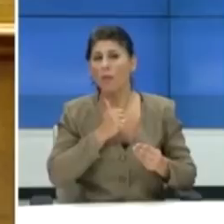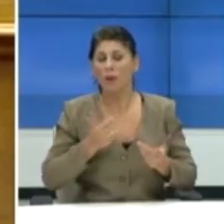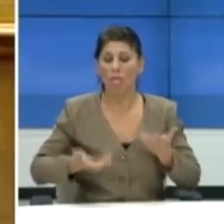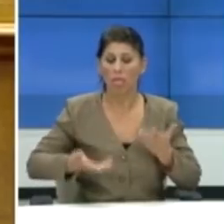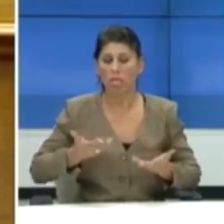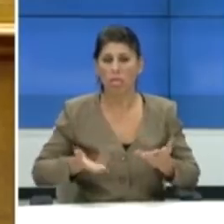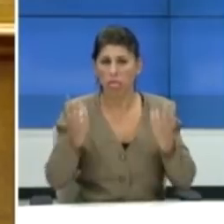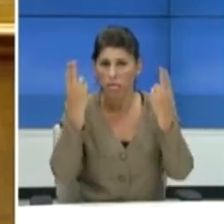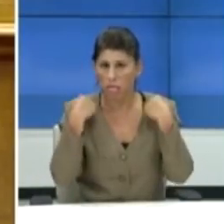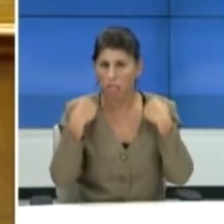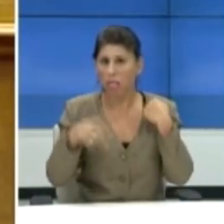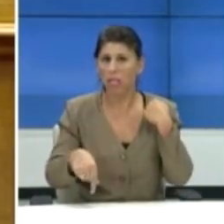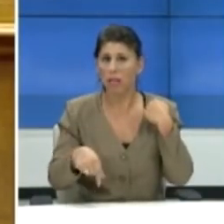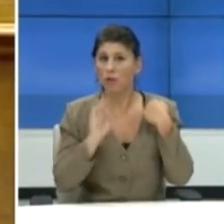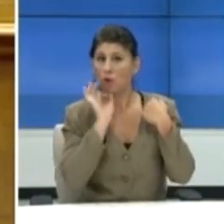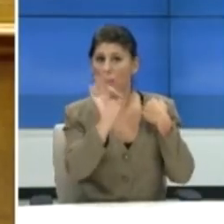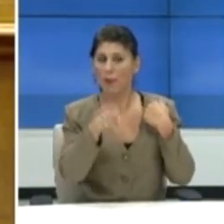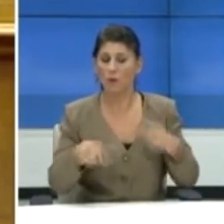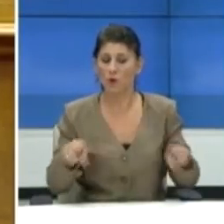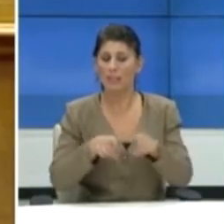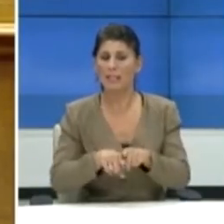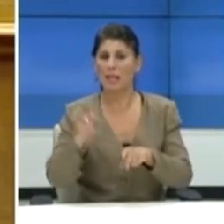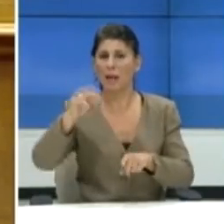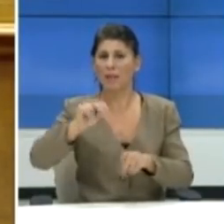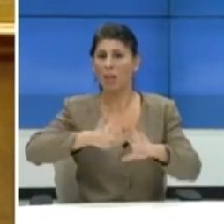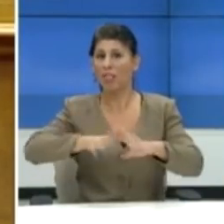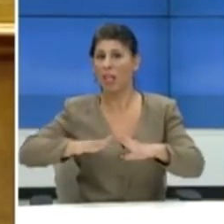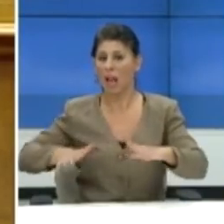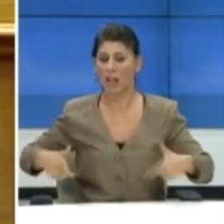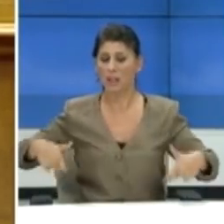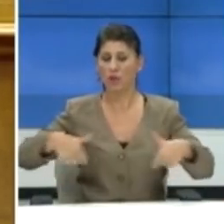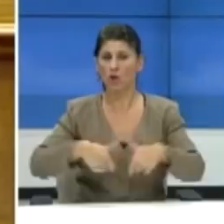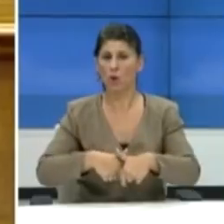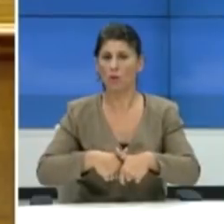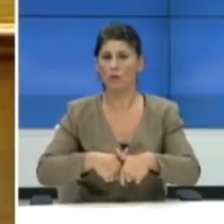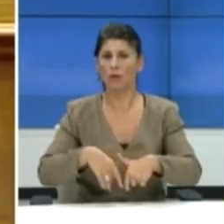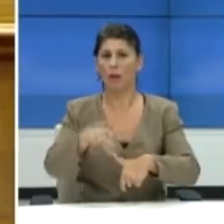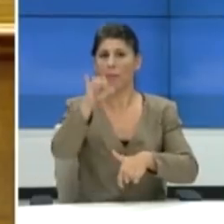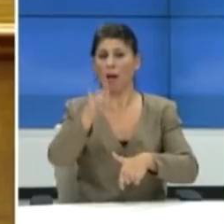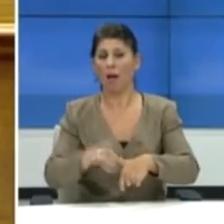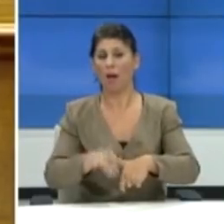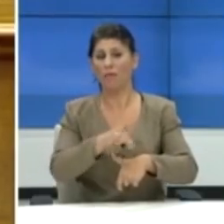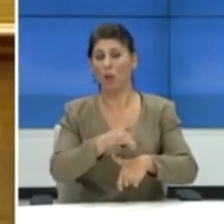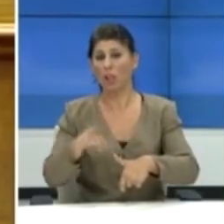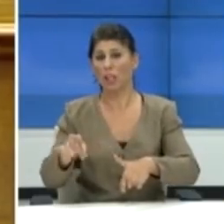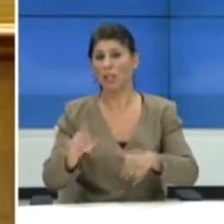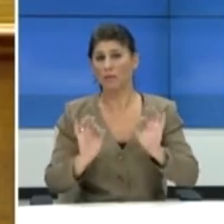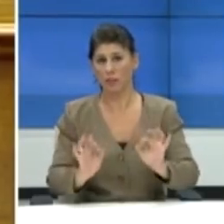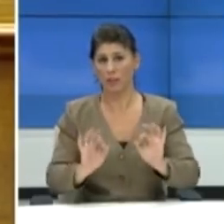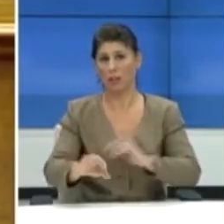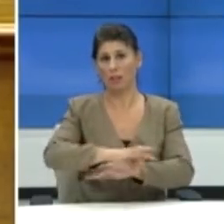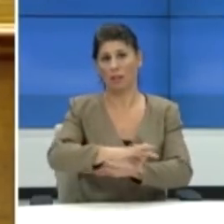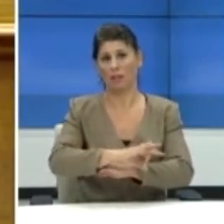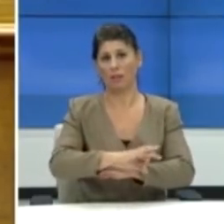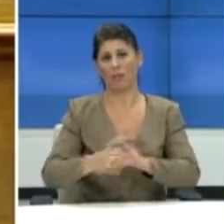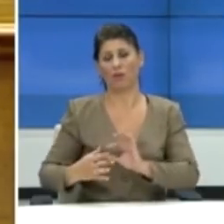συμβιβασμό σκοπιμότητας, αυτόν της συνεκμετάλλευσης των θαλασσίων ζωνών, με τις ευλογίες φυσικά και τα σχέδια